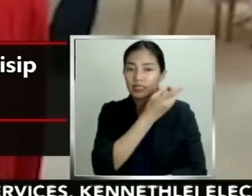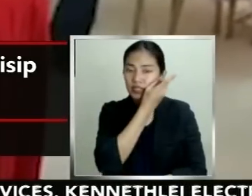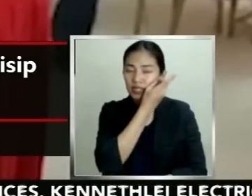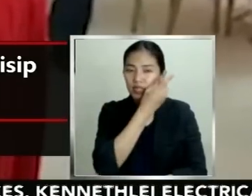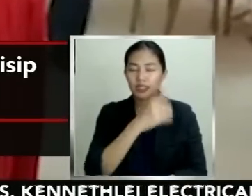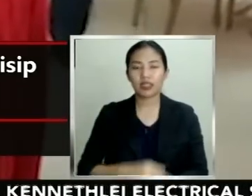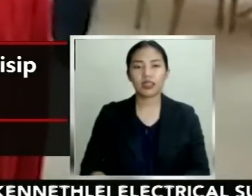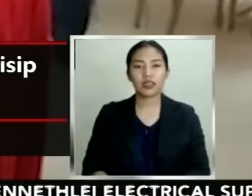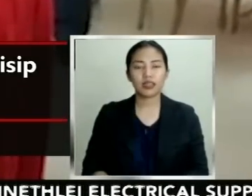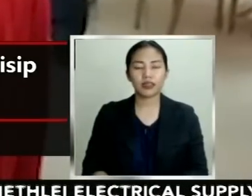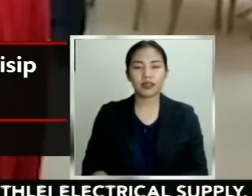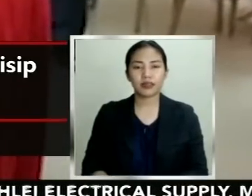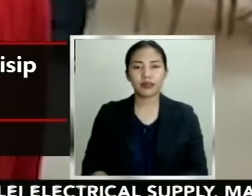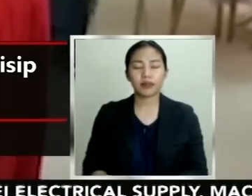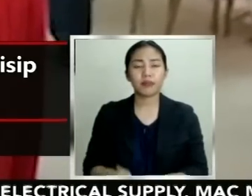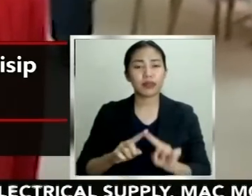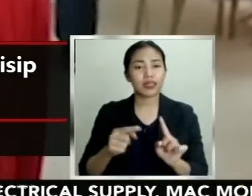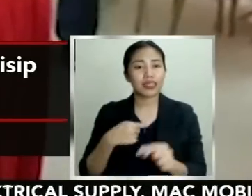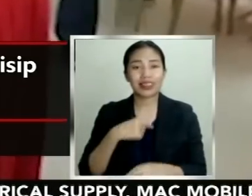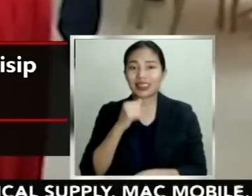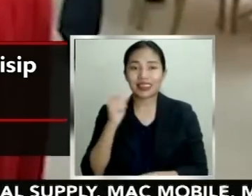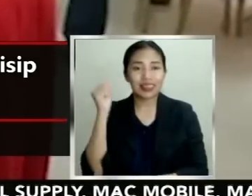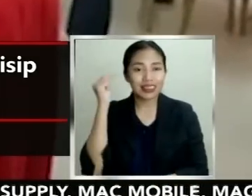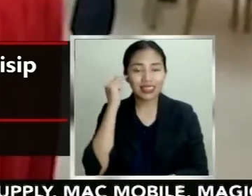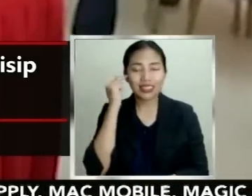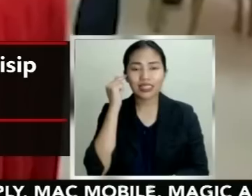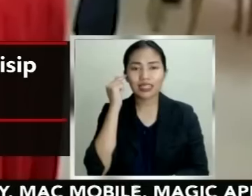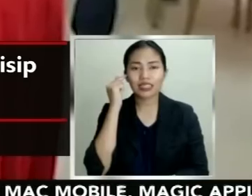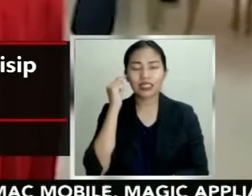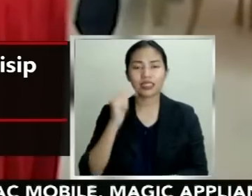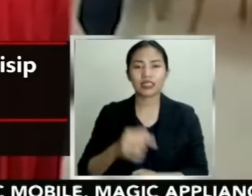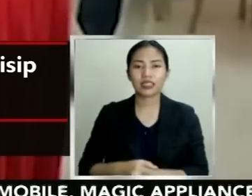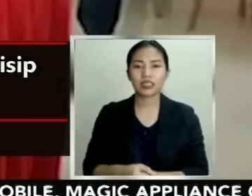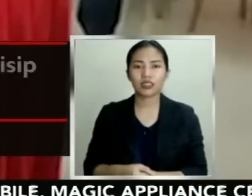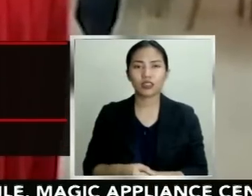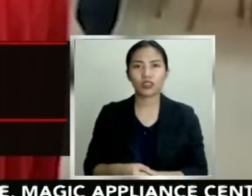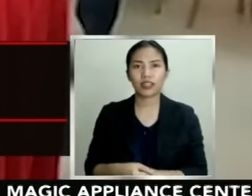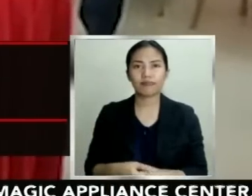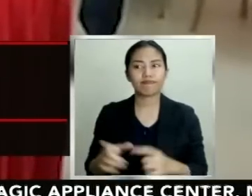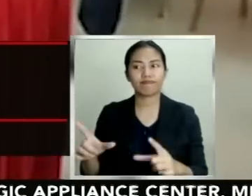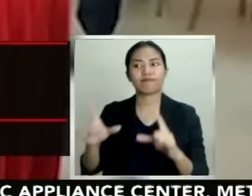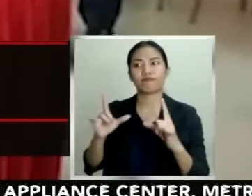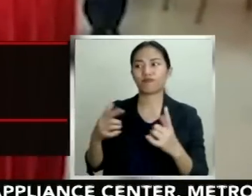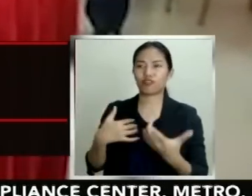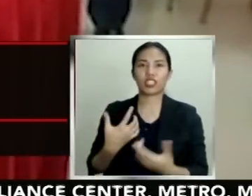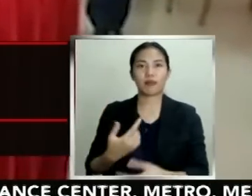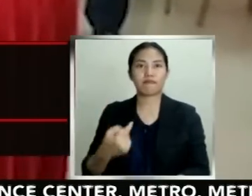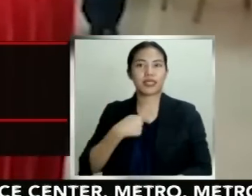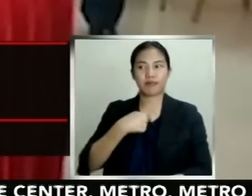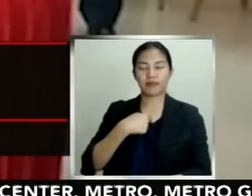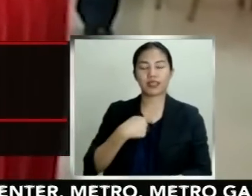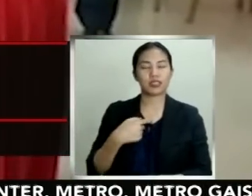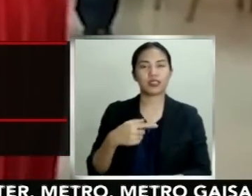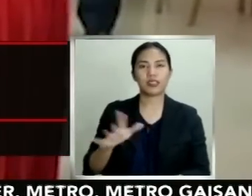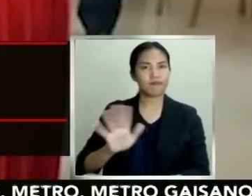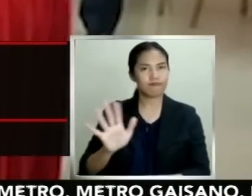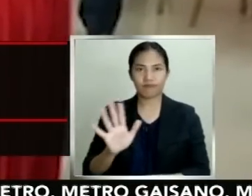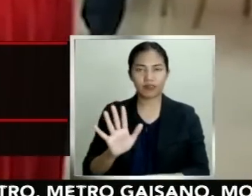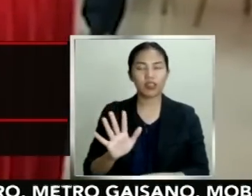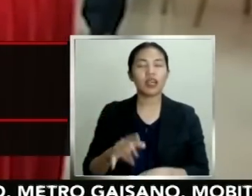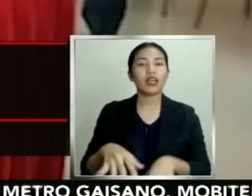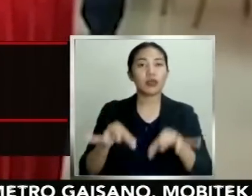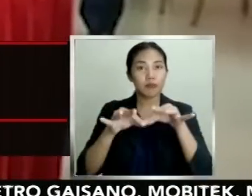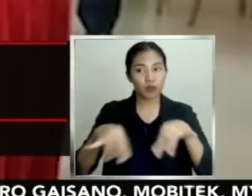inisip na ang kinin pa o pag-usapan pa dahil ang mahalaga nanalo naman